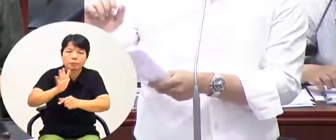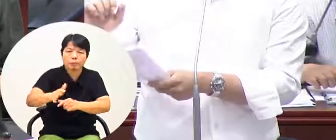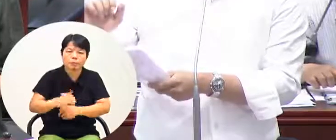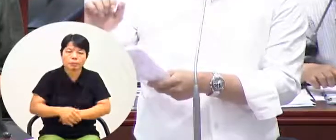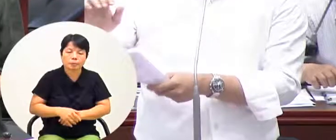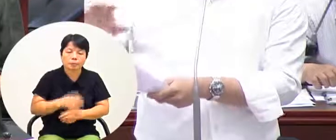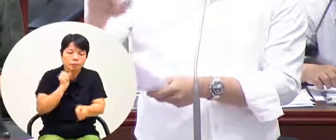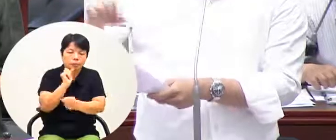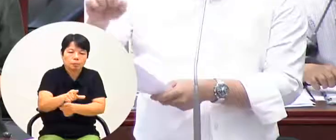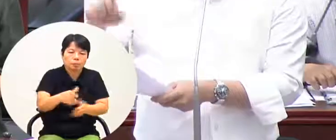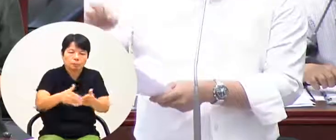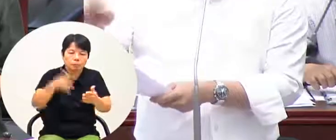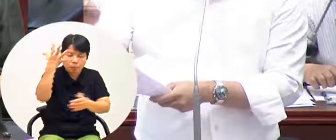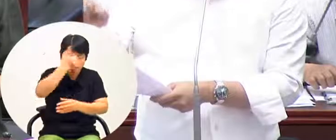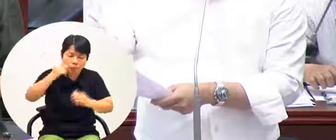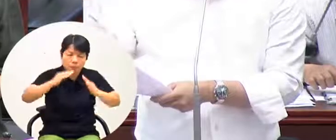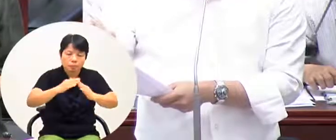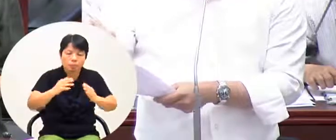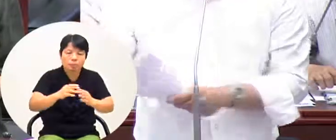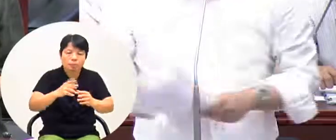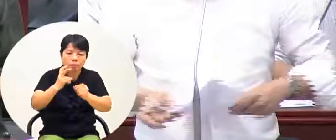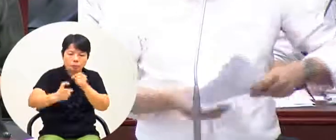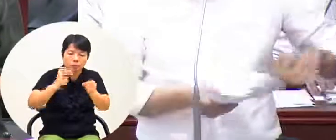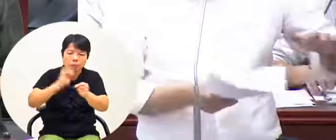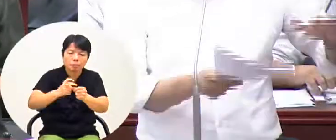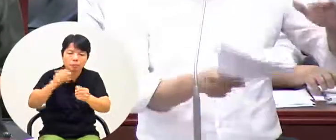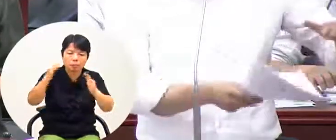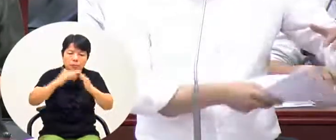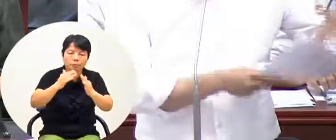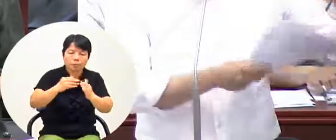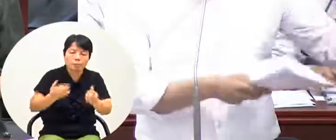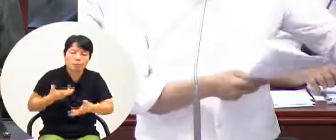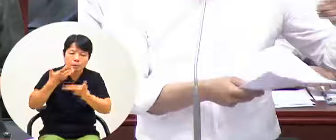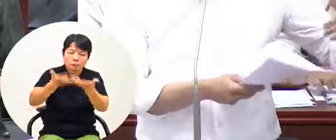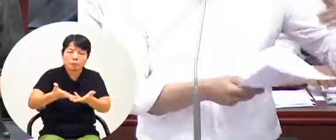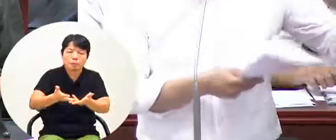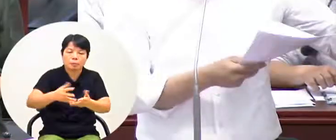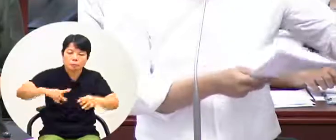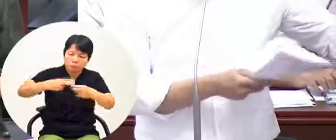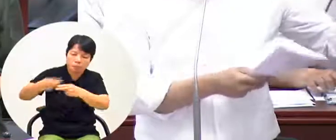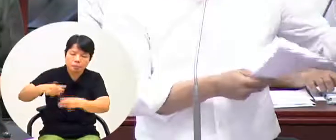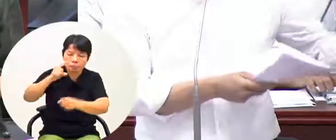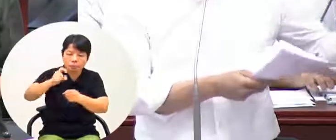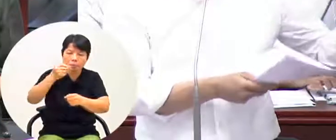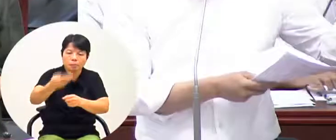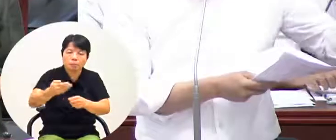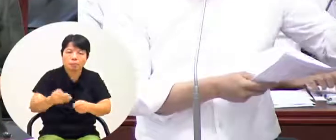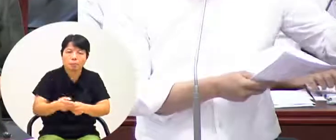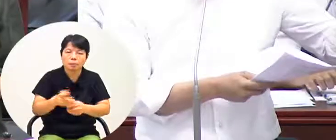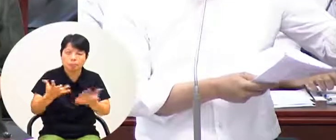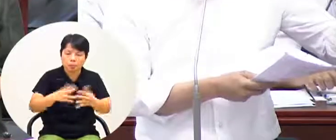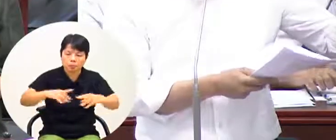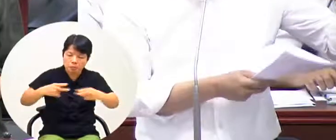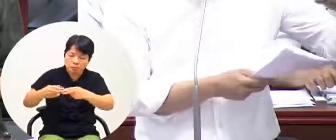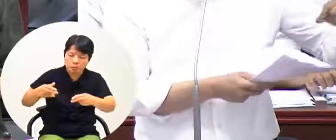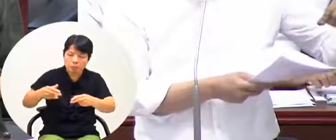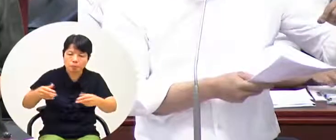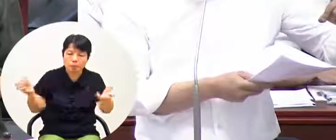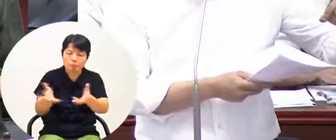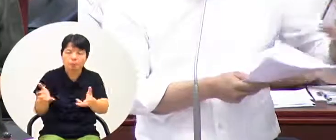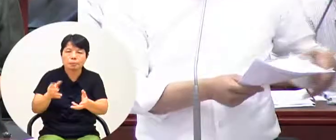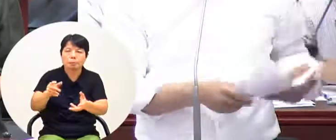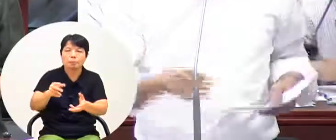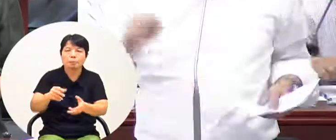有20年的房子，那个又可以再提供19户。所以明年我们透过这样整建维护，可以提供再多增加提供